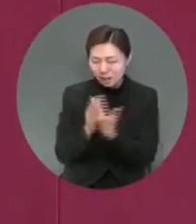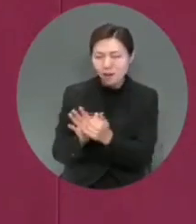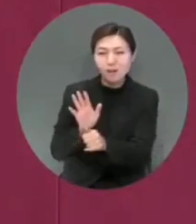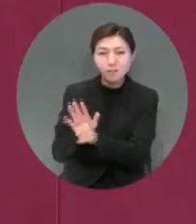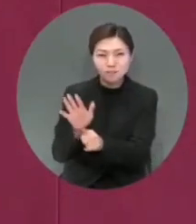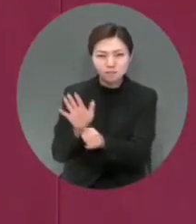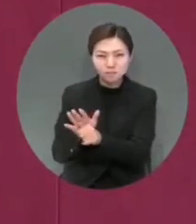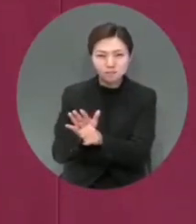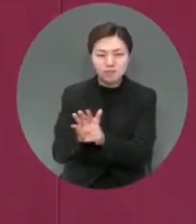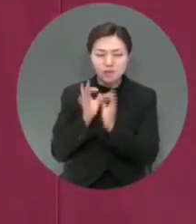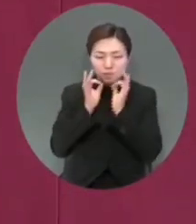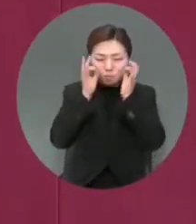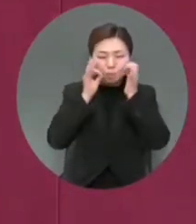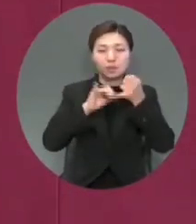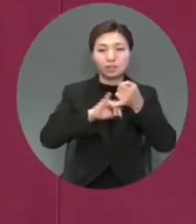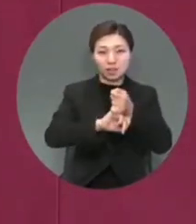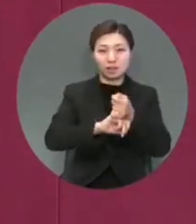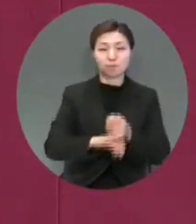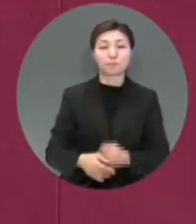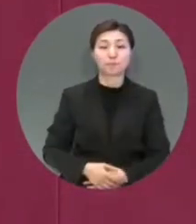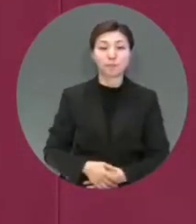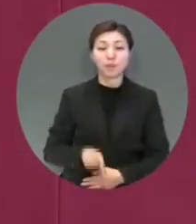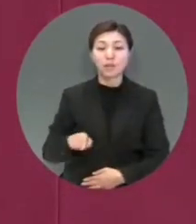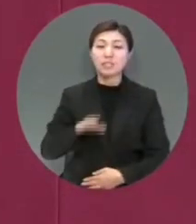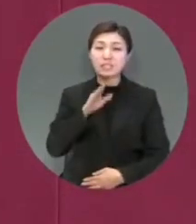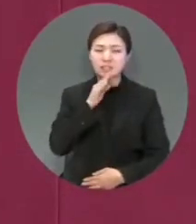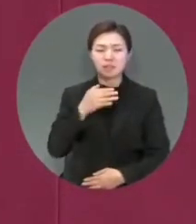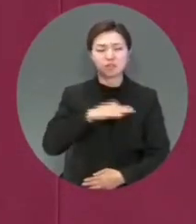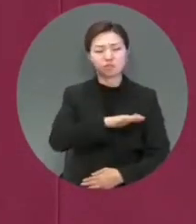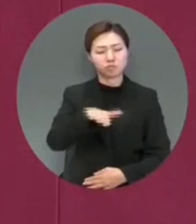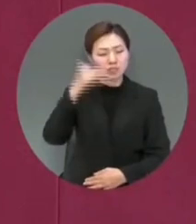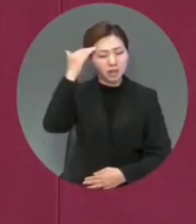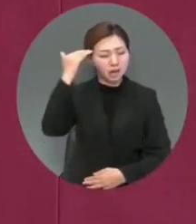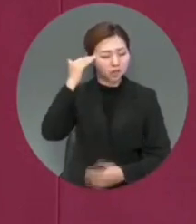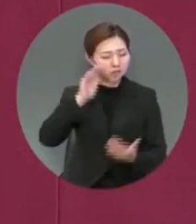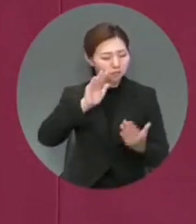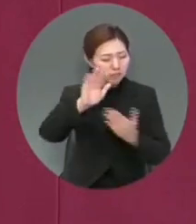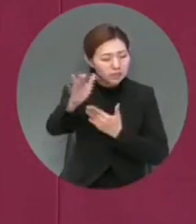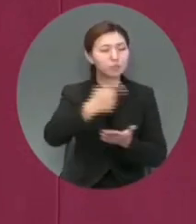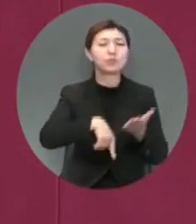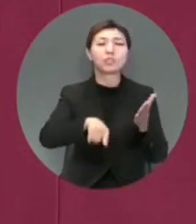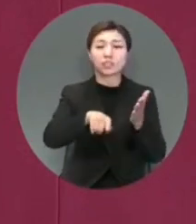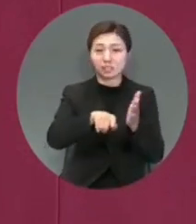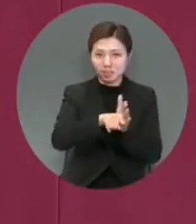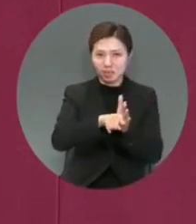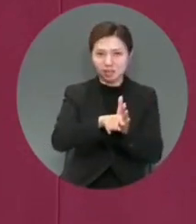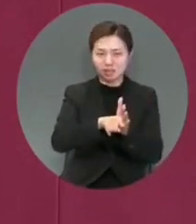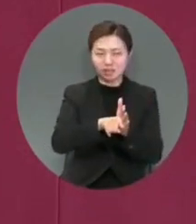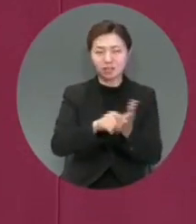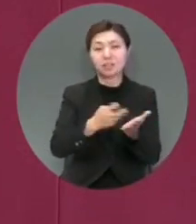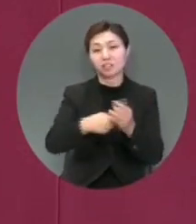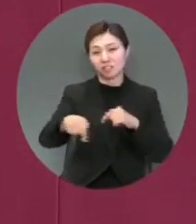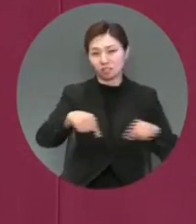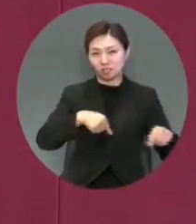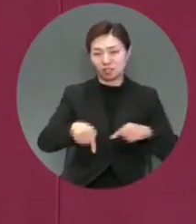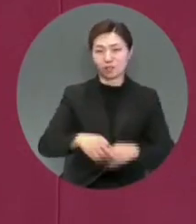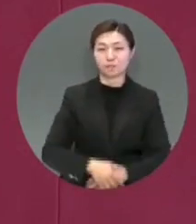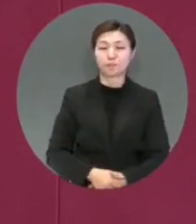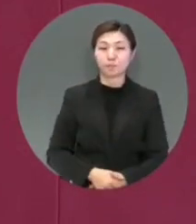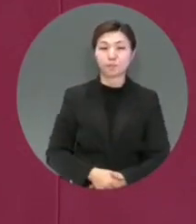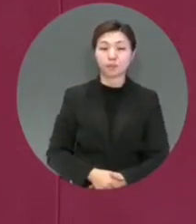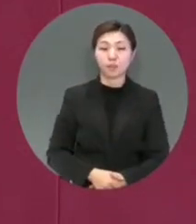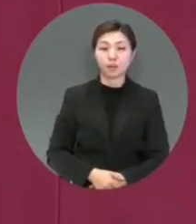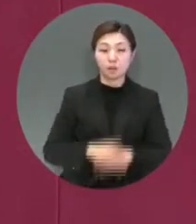위한 것이라고 믿고 있습니다. 생명과 지역을 살리는 담대한 의료개혁,